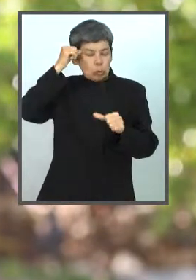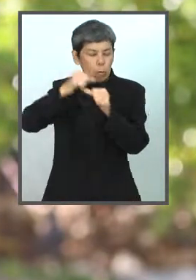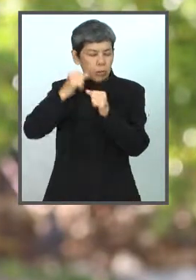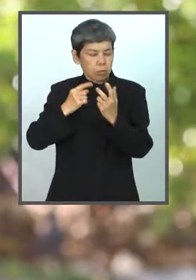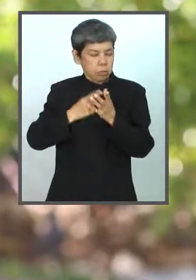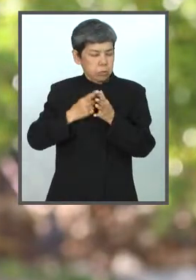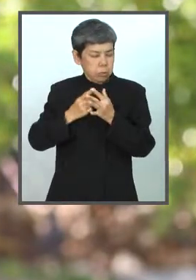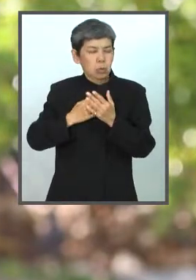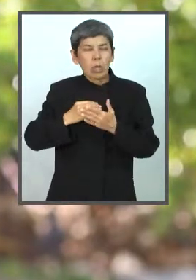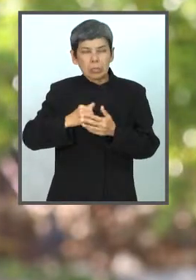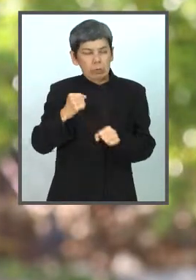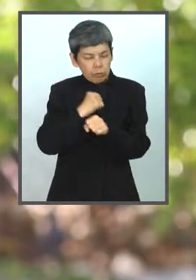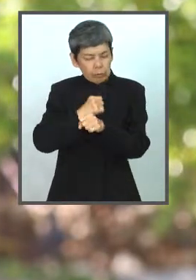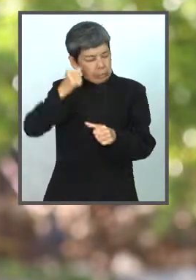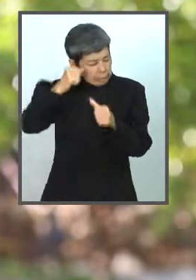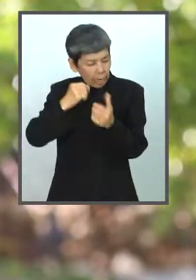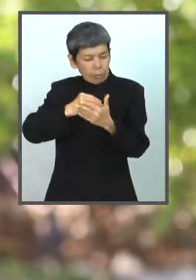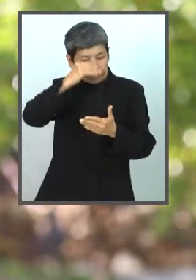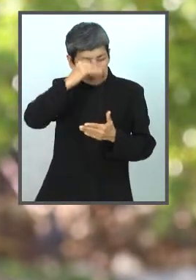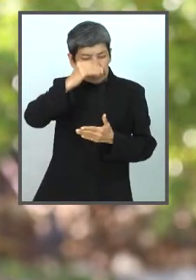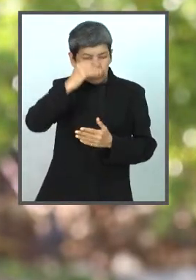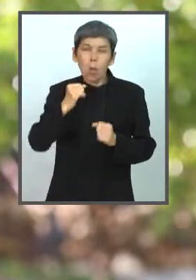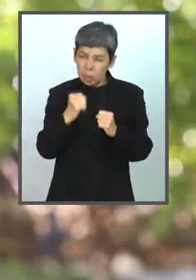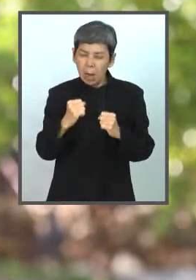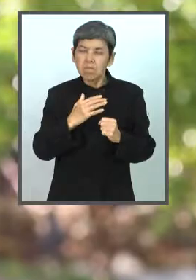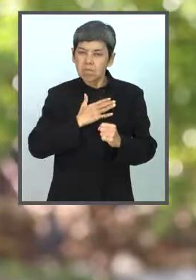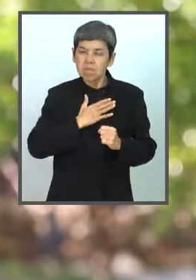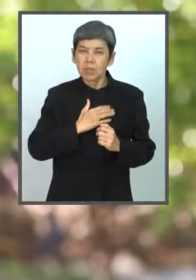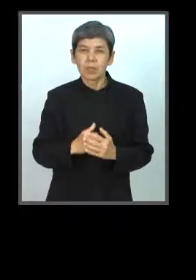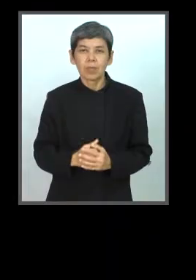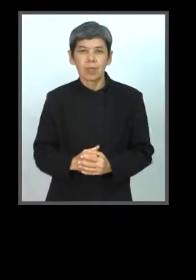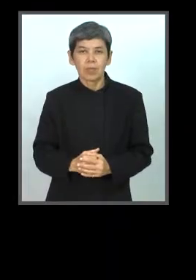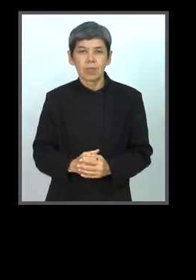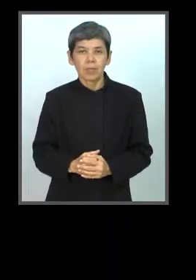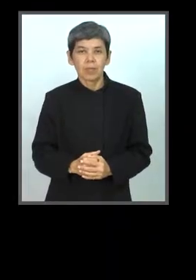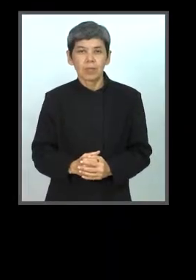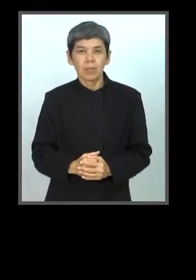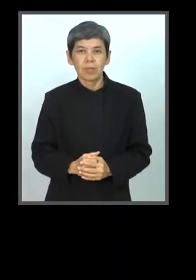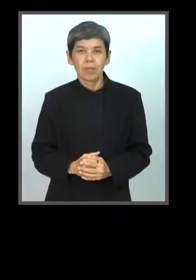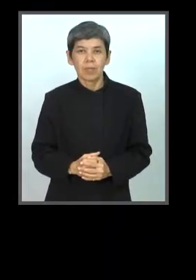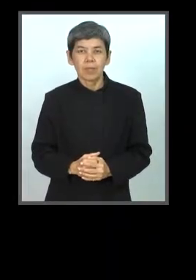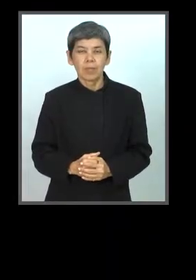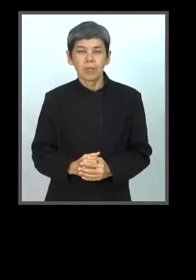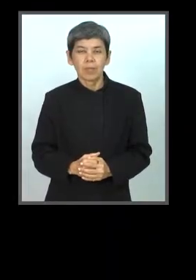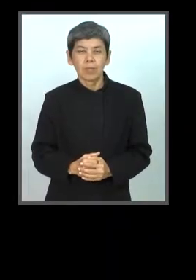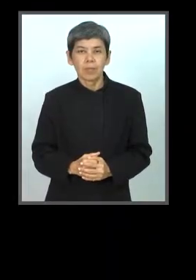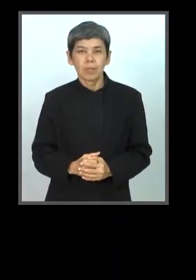ที่ต้องเรียนต้องทำความคุ้นเคยกับมันให้ได้อะค่ะ